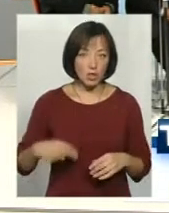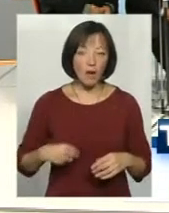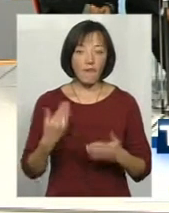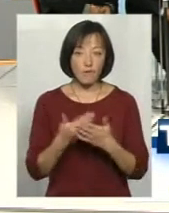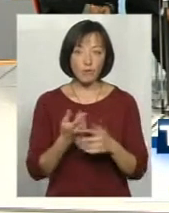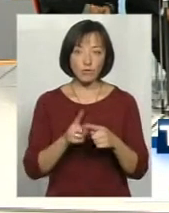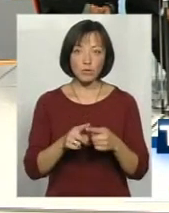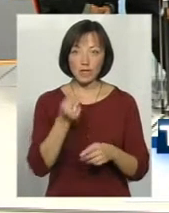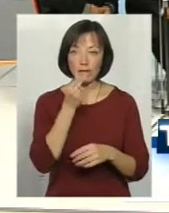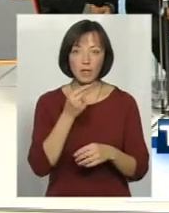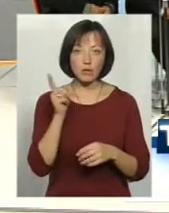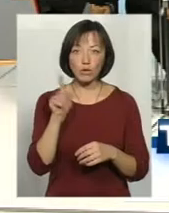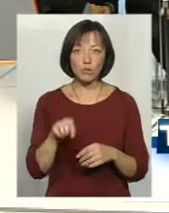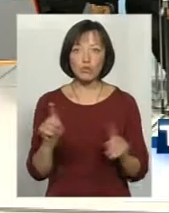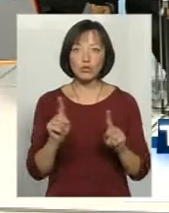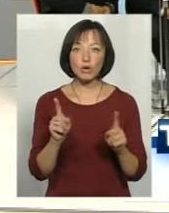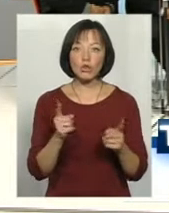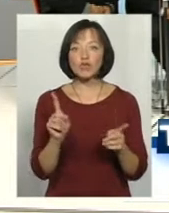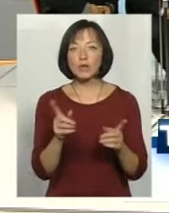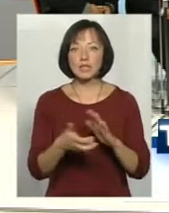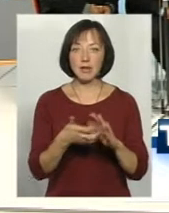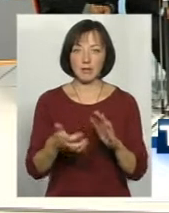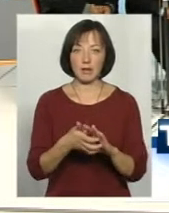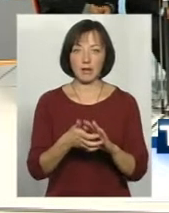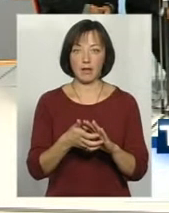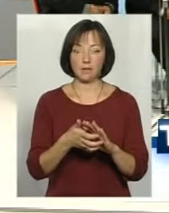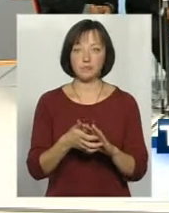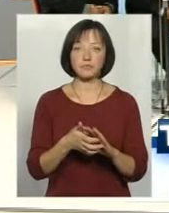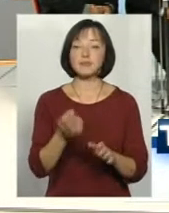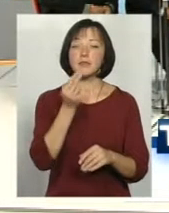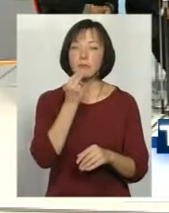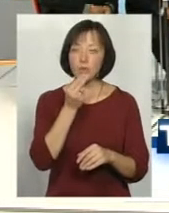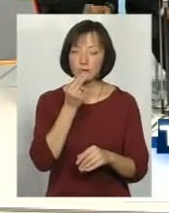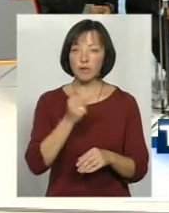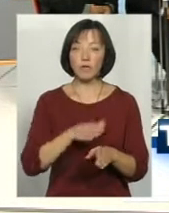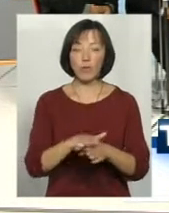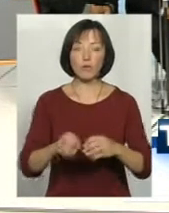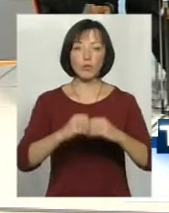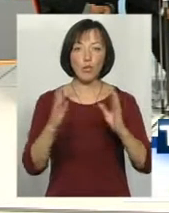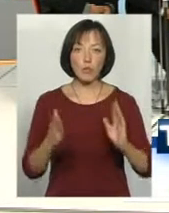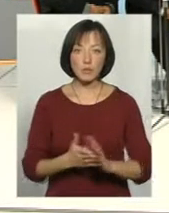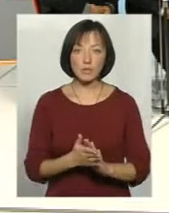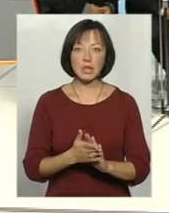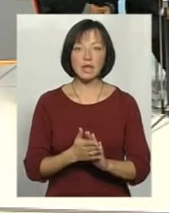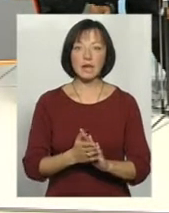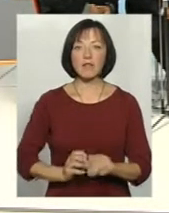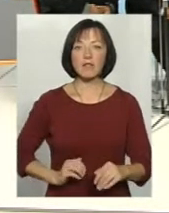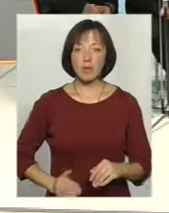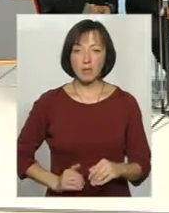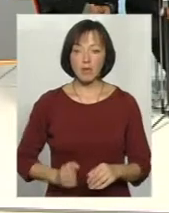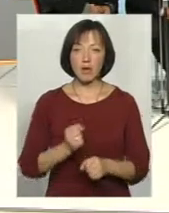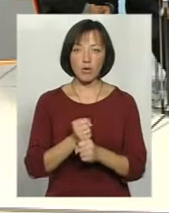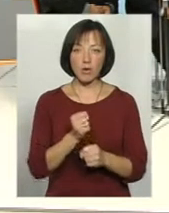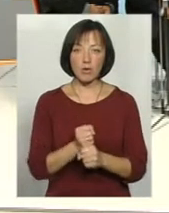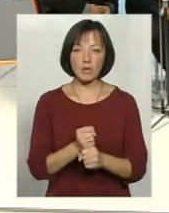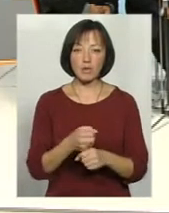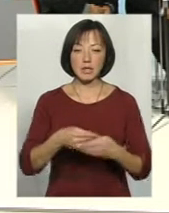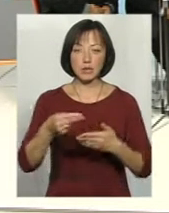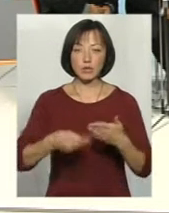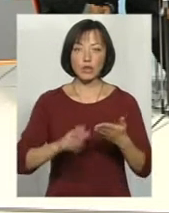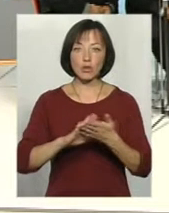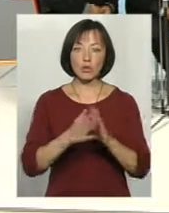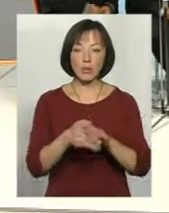він це їсть, а не тому, що йому чогось десь не вистачає. Харчування в повному обсязі здійснює приватна фірма, яка заключила